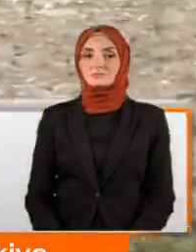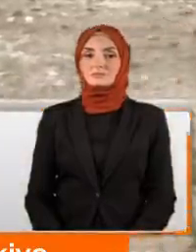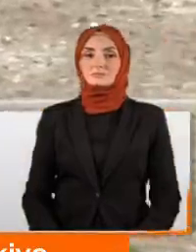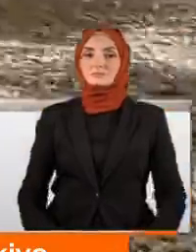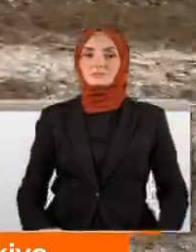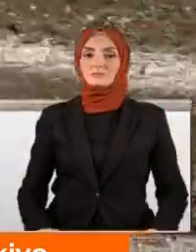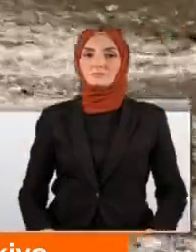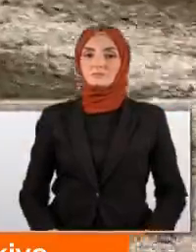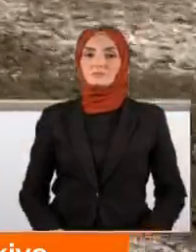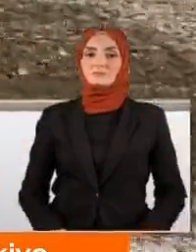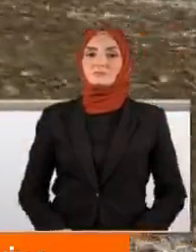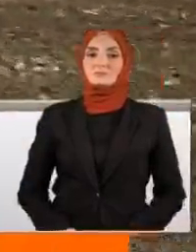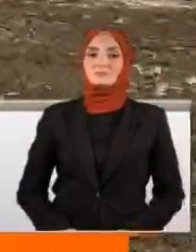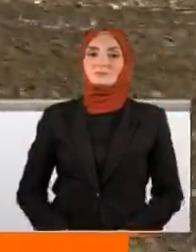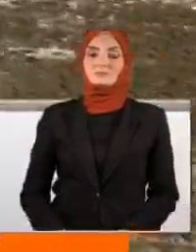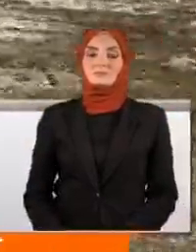olarak geçmekteyiz.